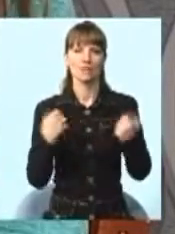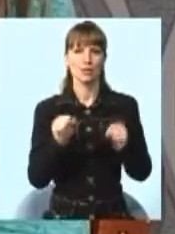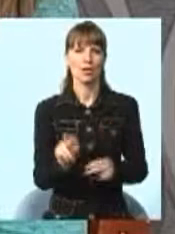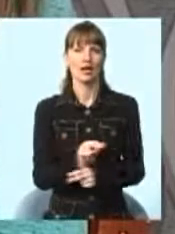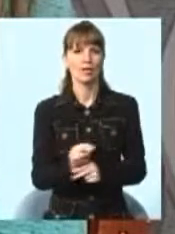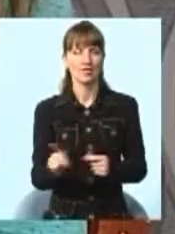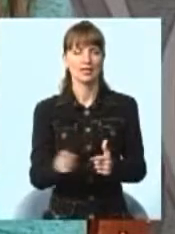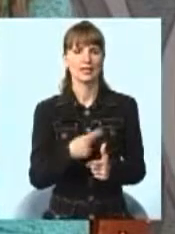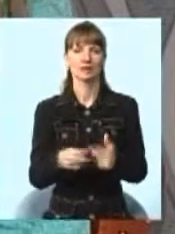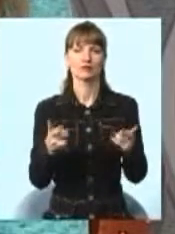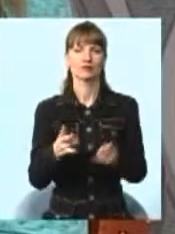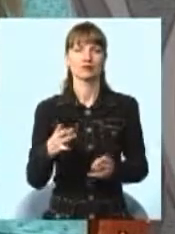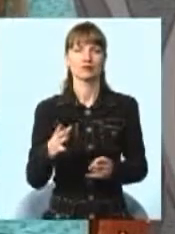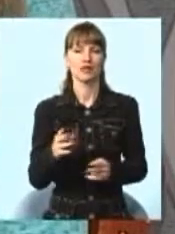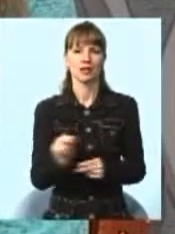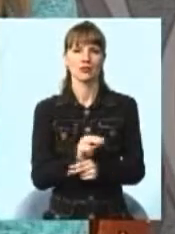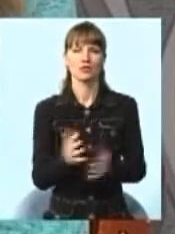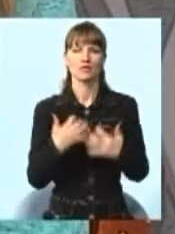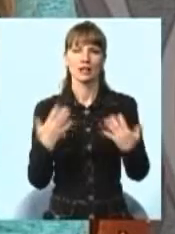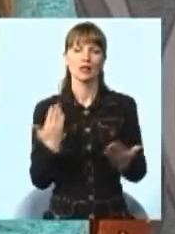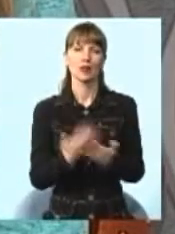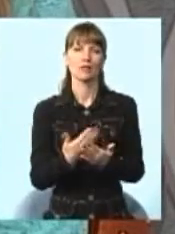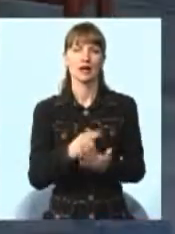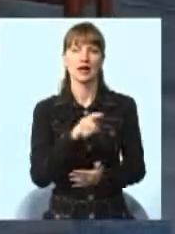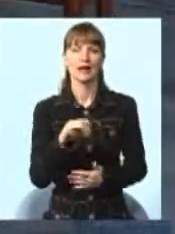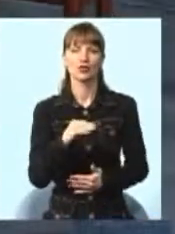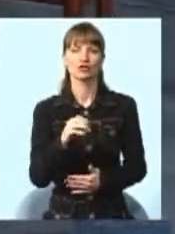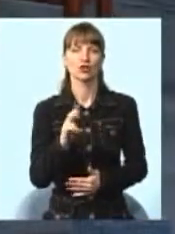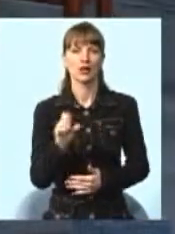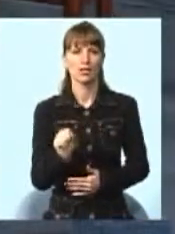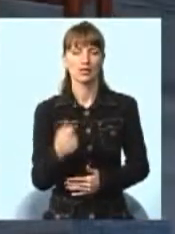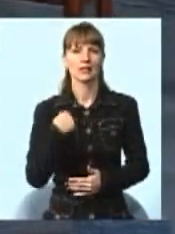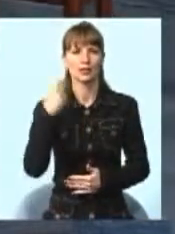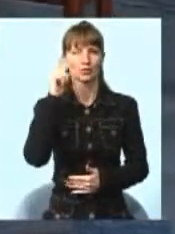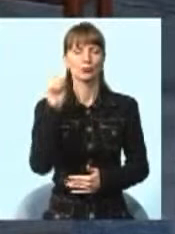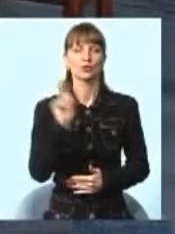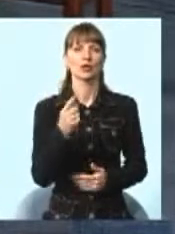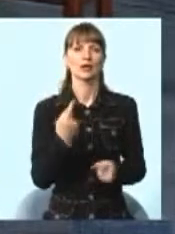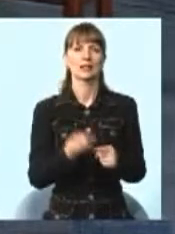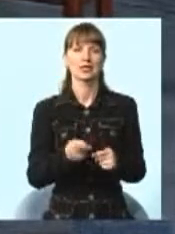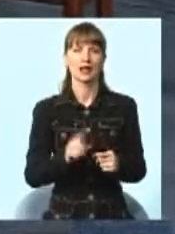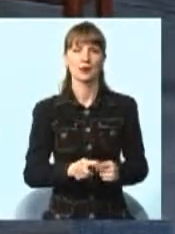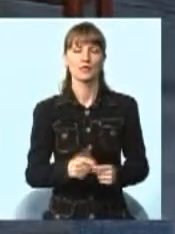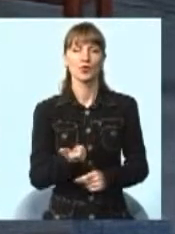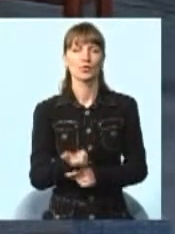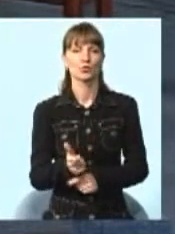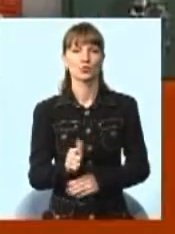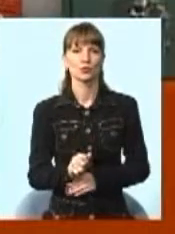лікувати або потрібно лікувати якусь тваринку, наприклад, хижака? Мені здається, що це